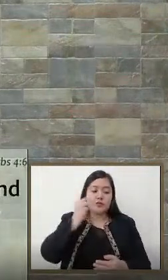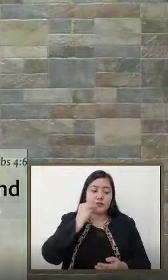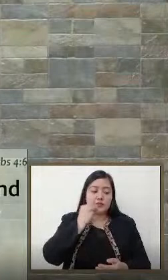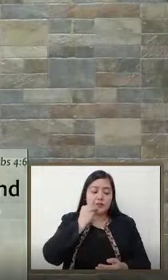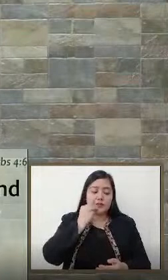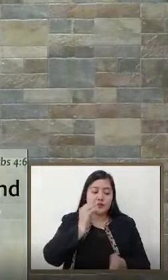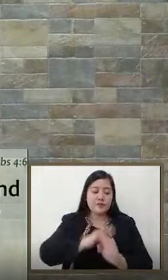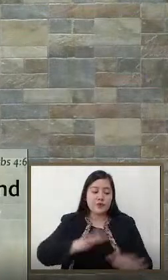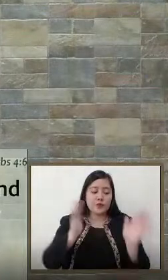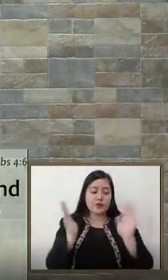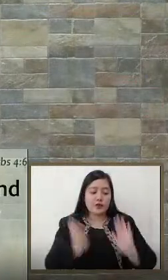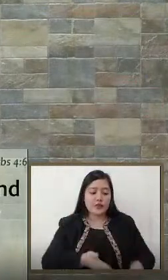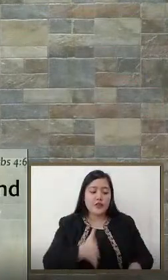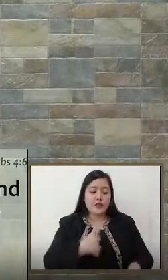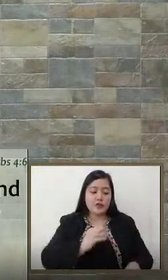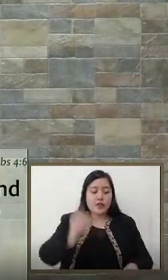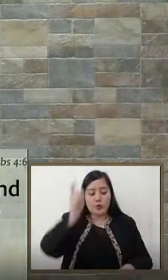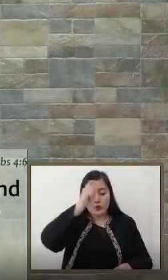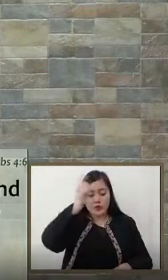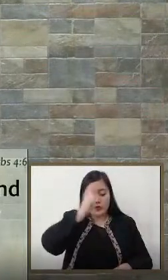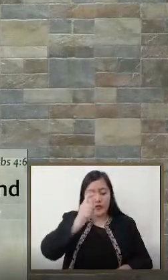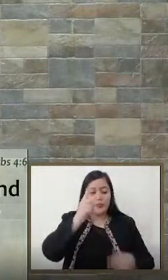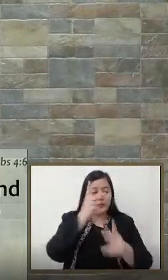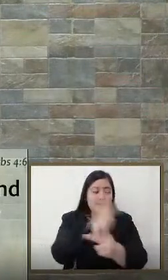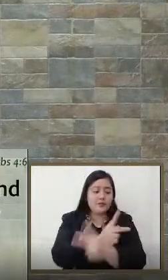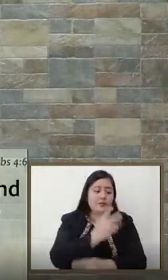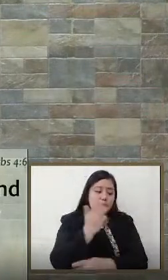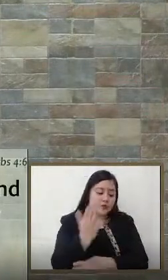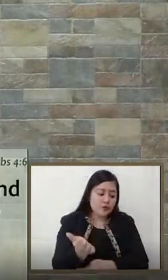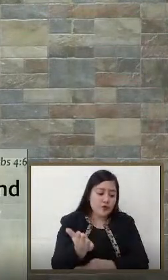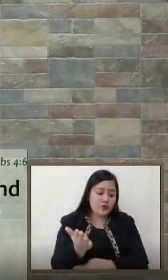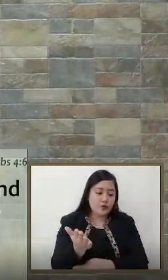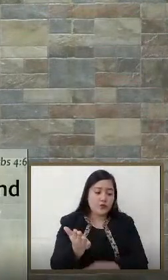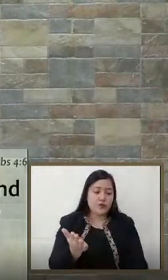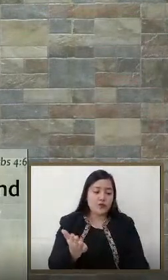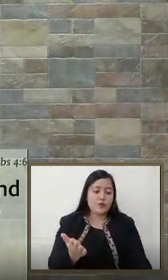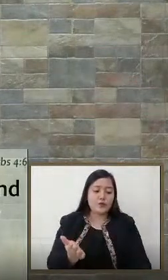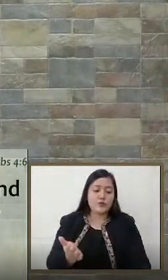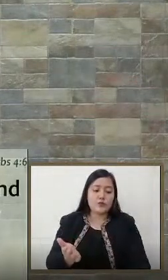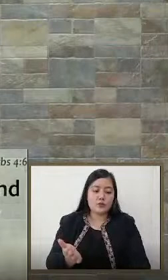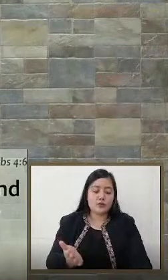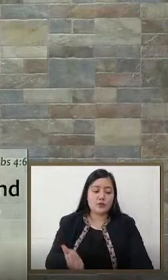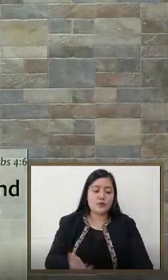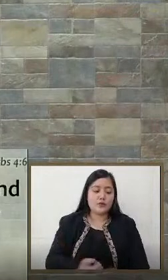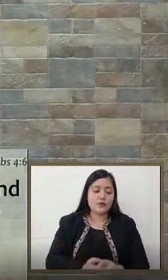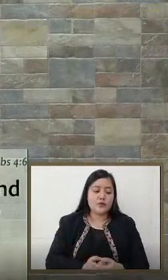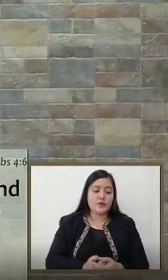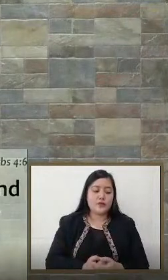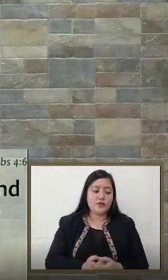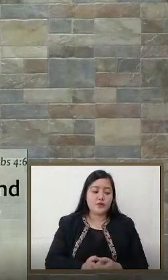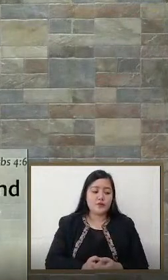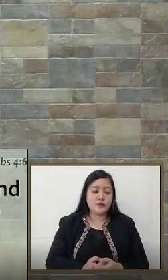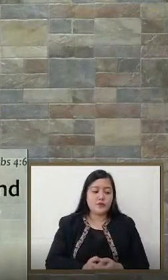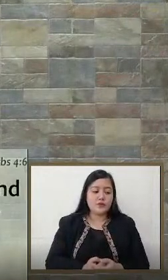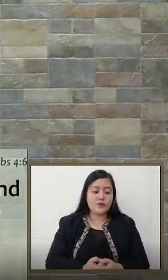shall preserve thee. What a word. What a challenge sa bawat sa atin. Then verse